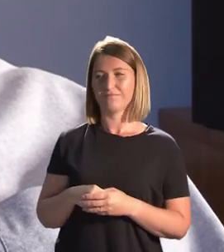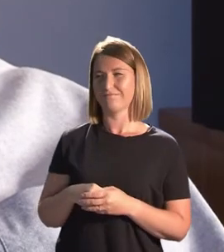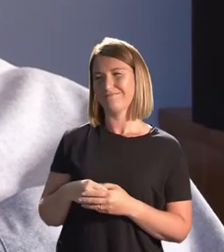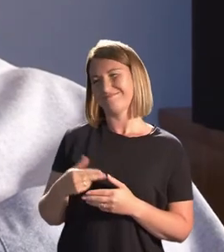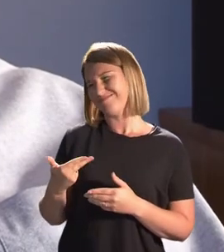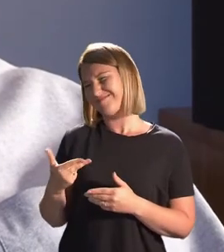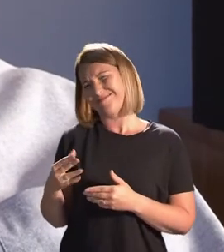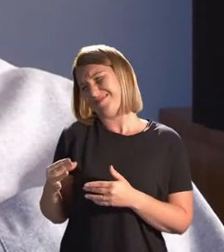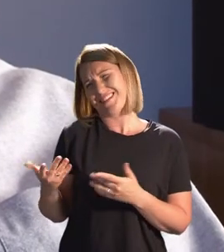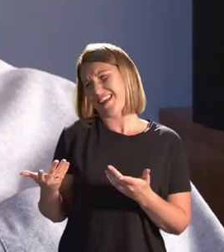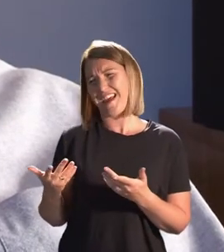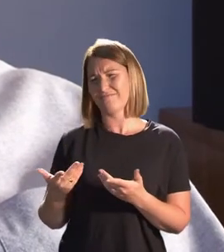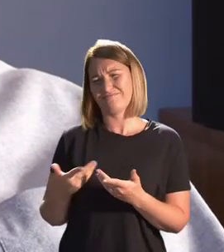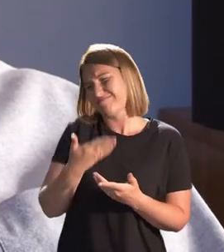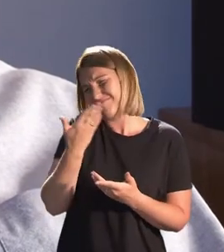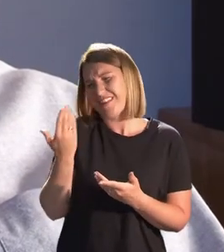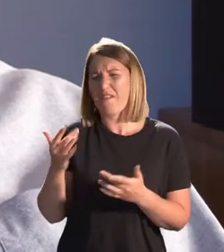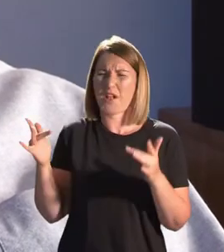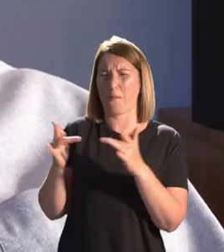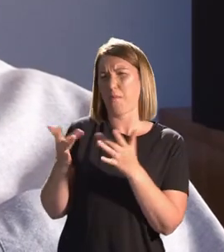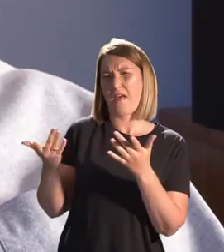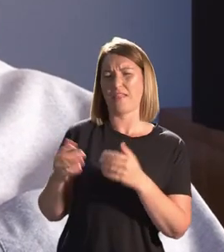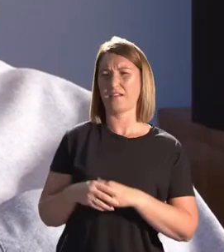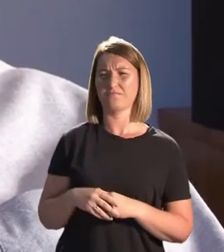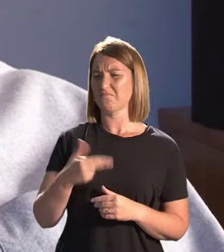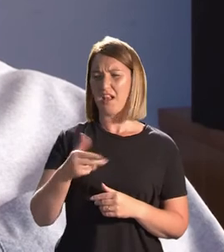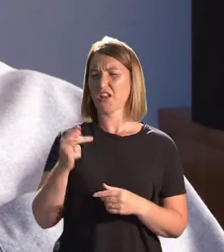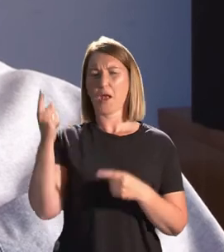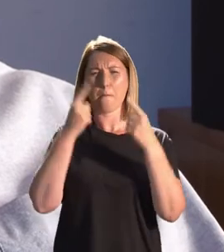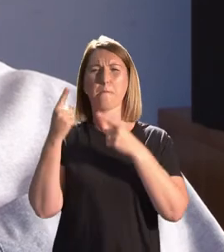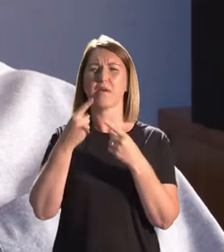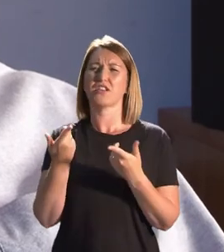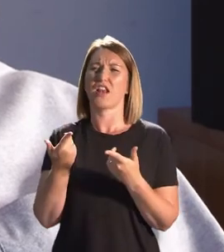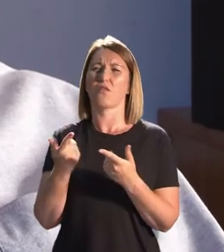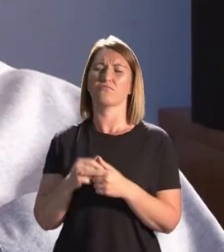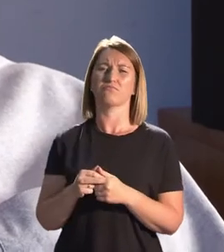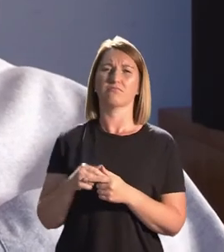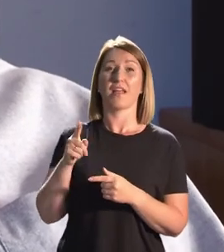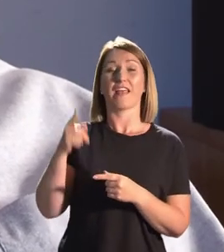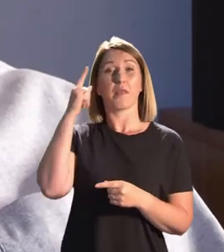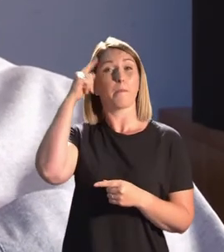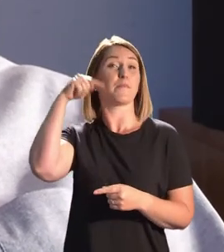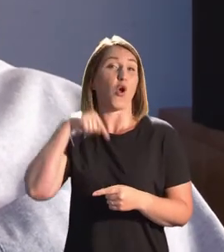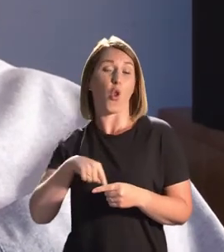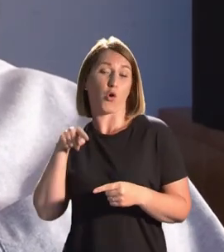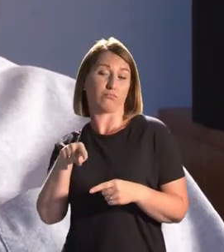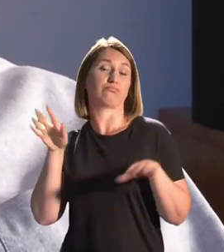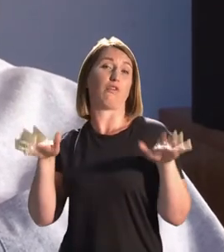Czy nie, przypadek sprawił, że spodobał nie, się kruk? Nie, przypadek. Nie, nikt nie myśli, nie zastanawiał się nad nie wiem,